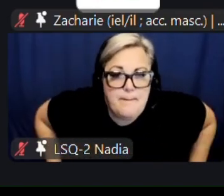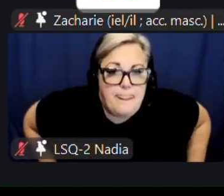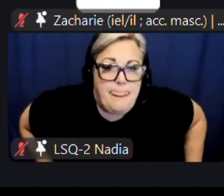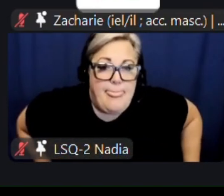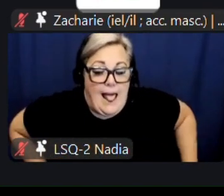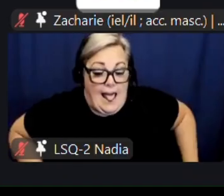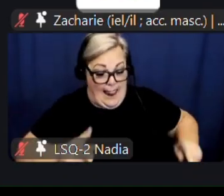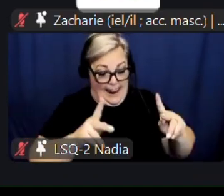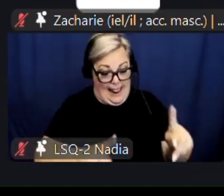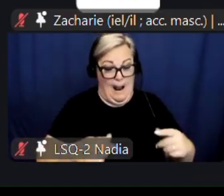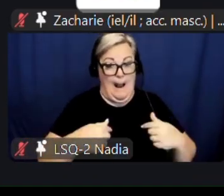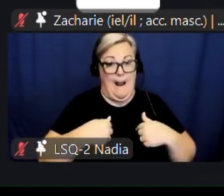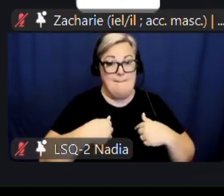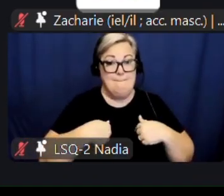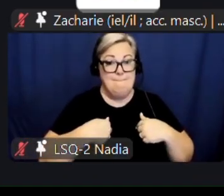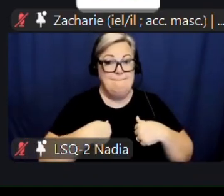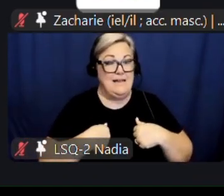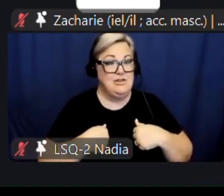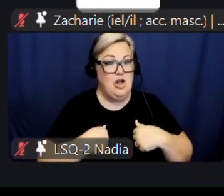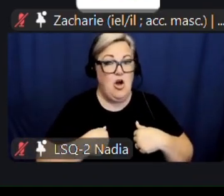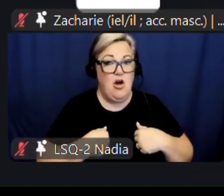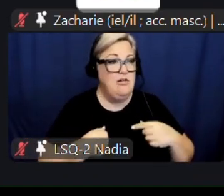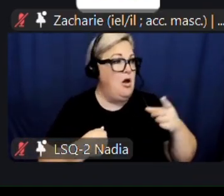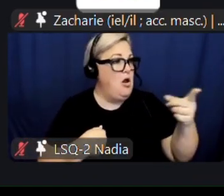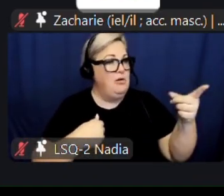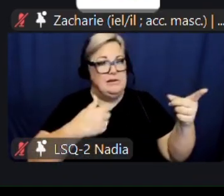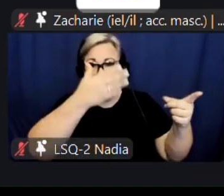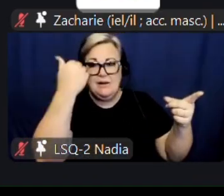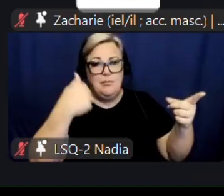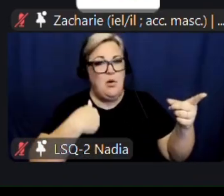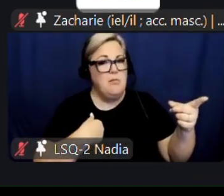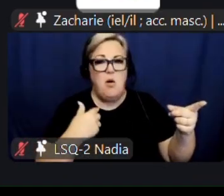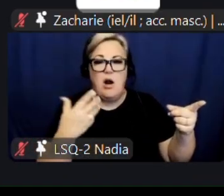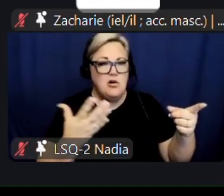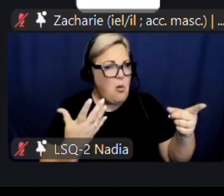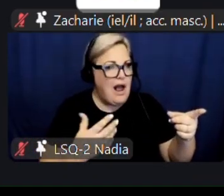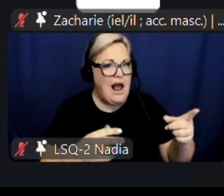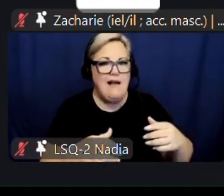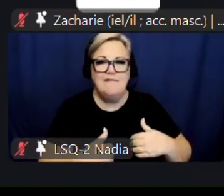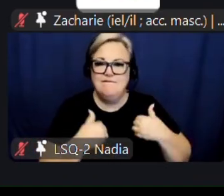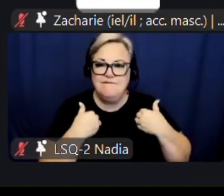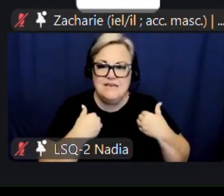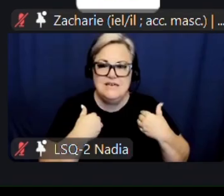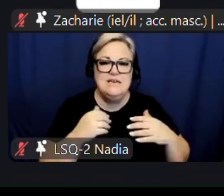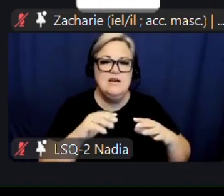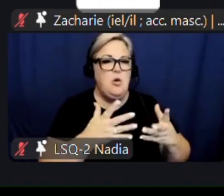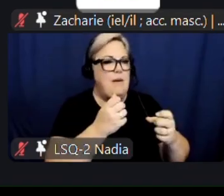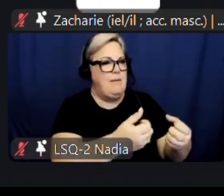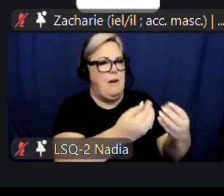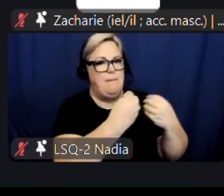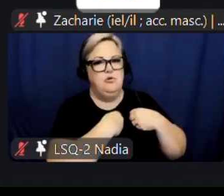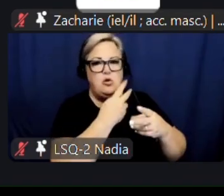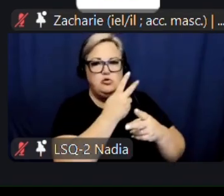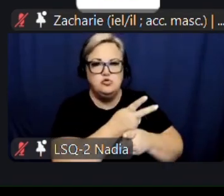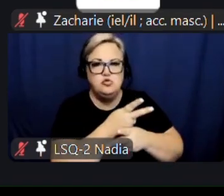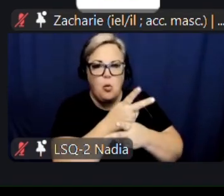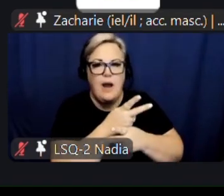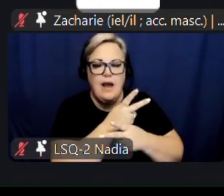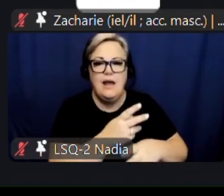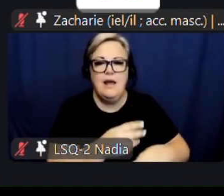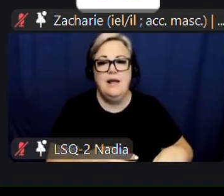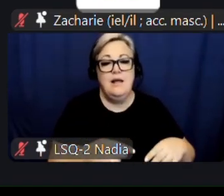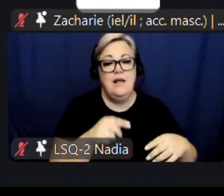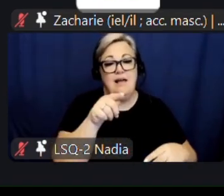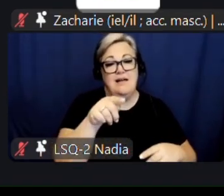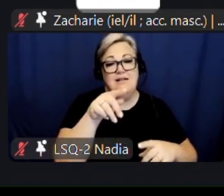soins, c'est même pas ce que je vis, le diagnostic approprié, comment est-ce que cette personne pourra me prodiguer les soins appropriés. Et dans ce cas-ci,